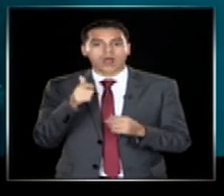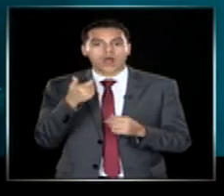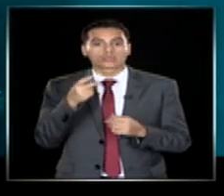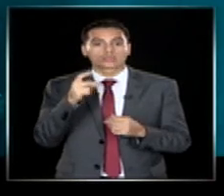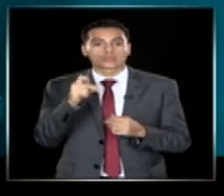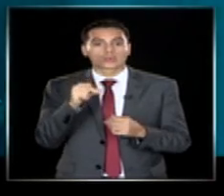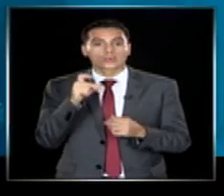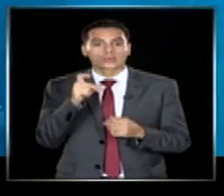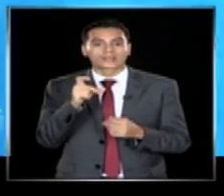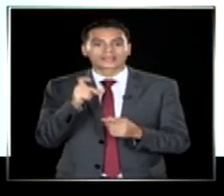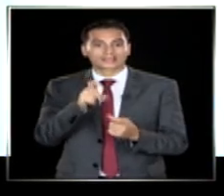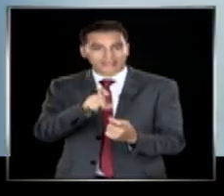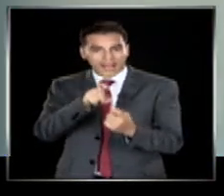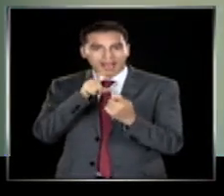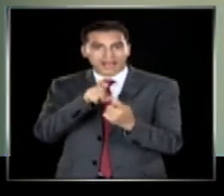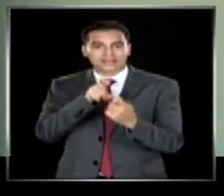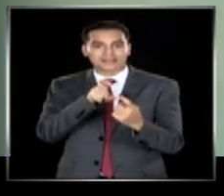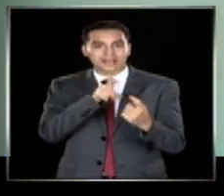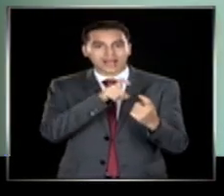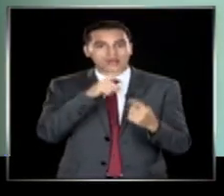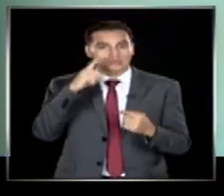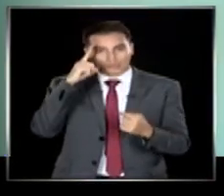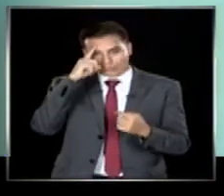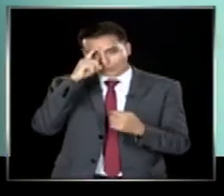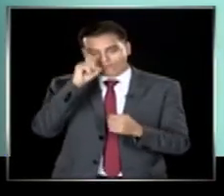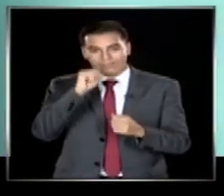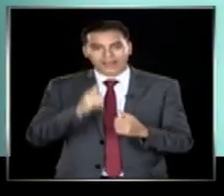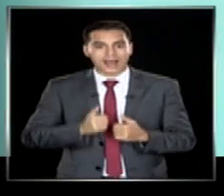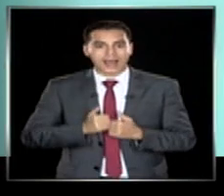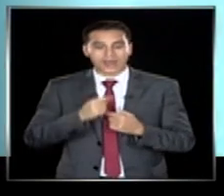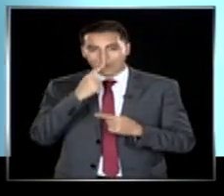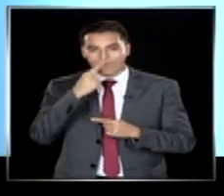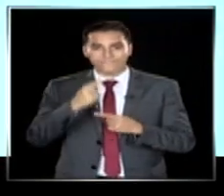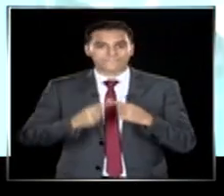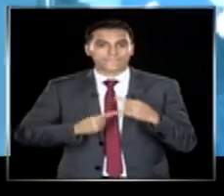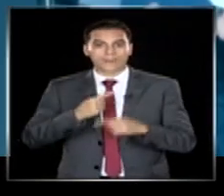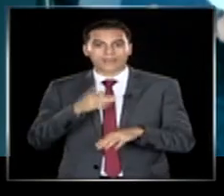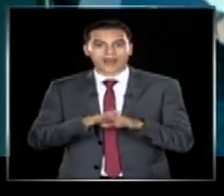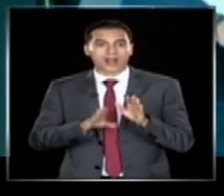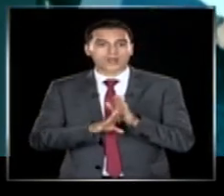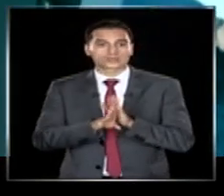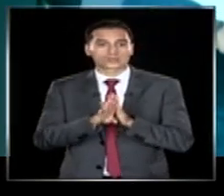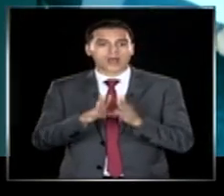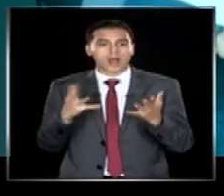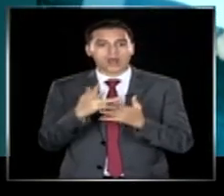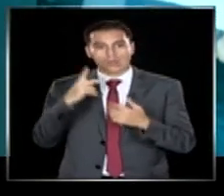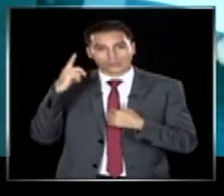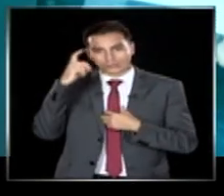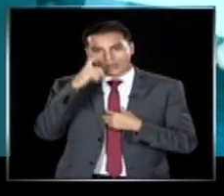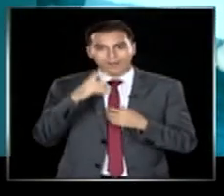أنطون اللي تحدى ظروف الحياة وقدر ينتصر لسه مكمل في انتصاراته على كل